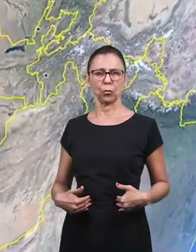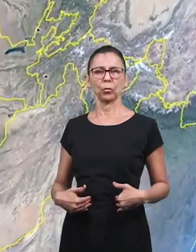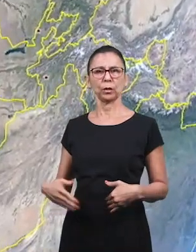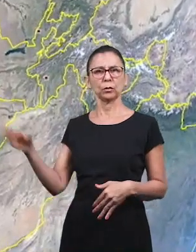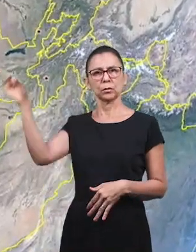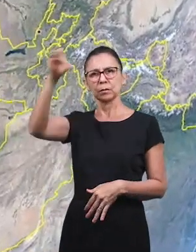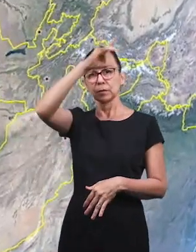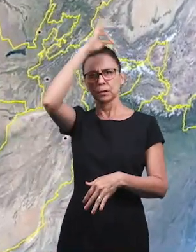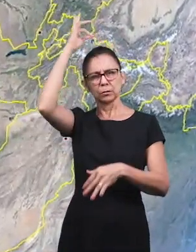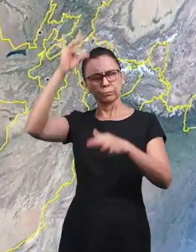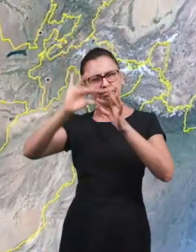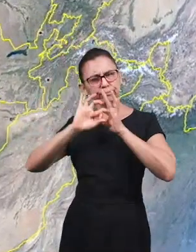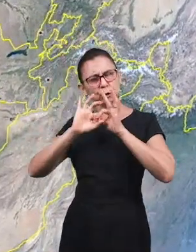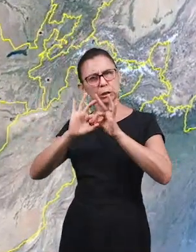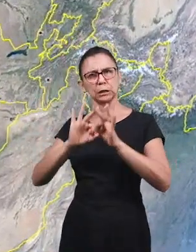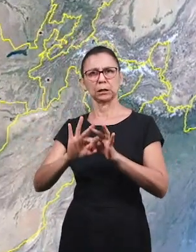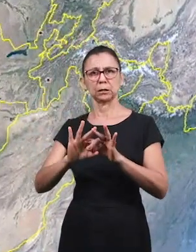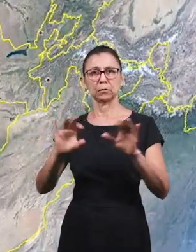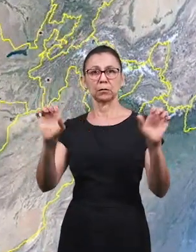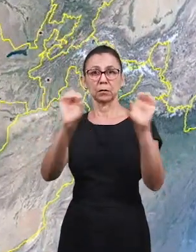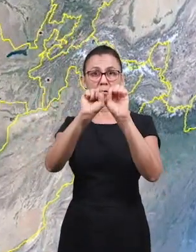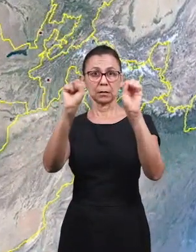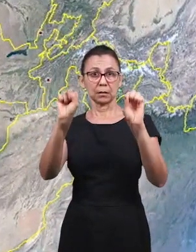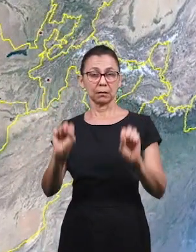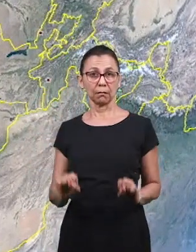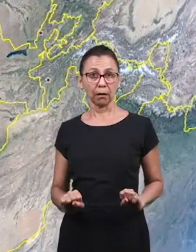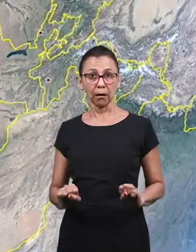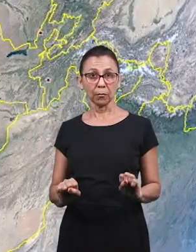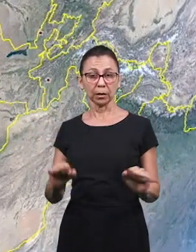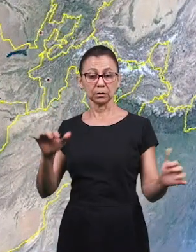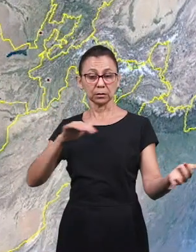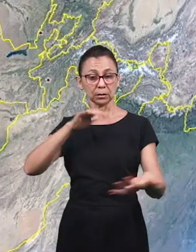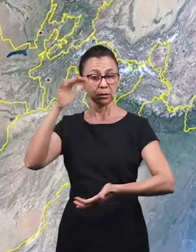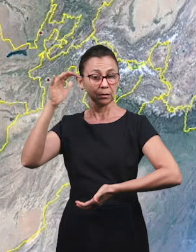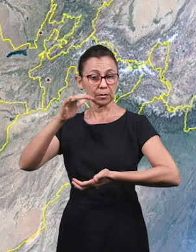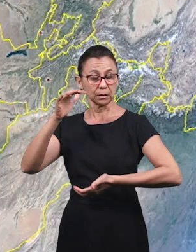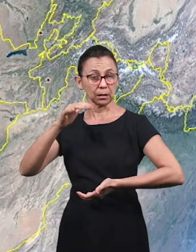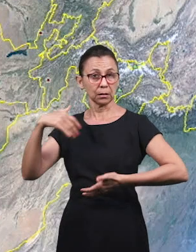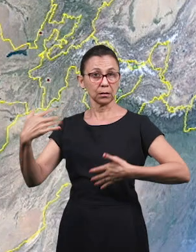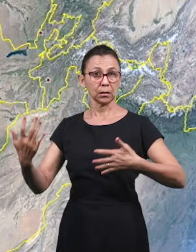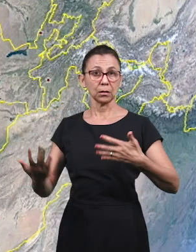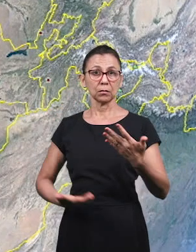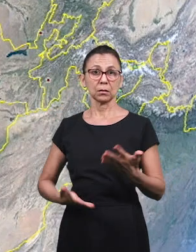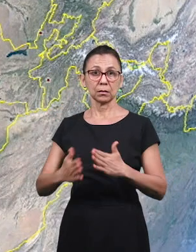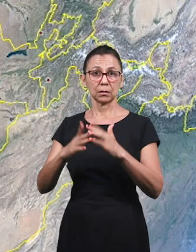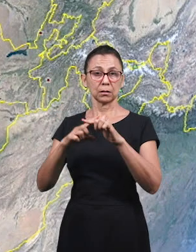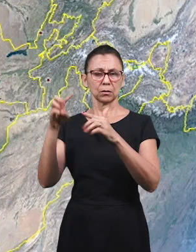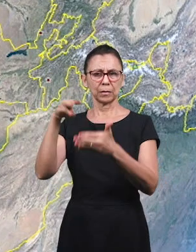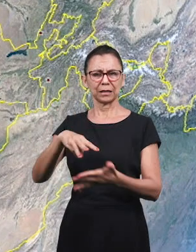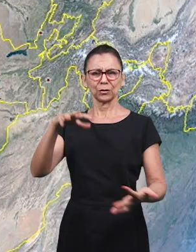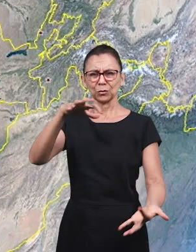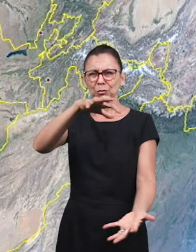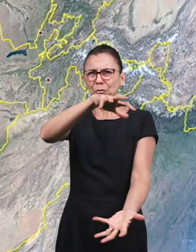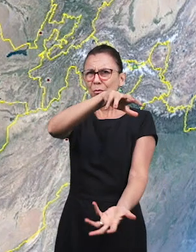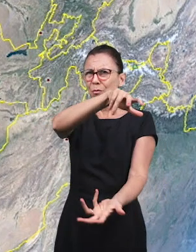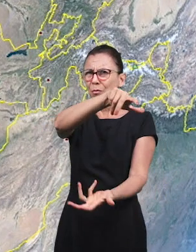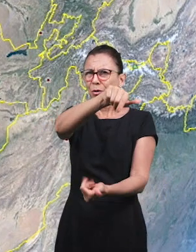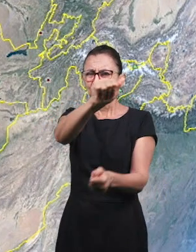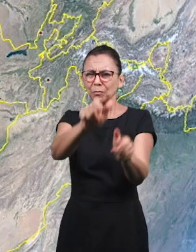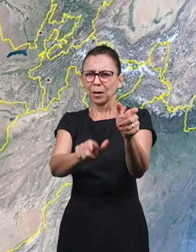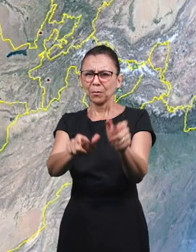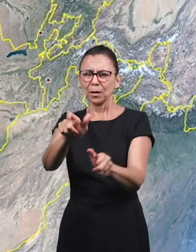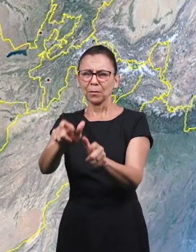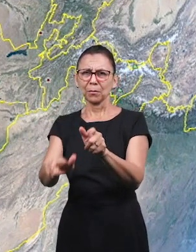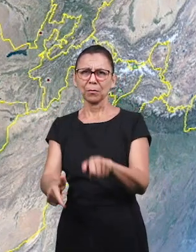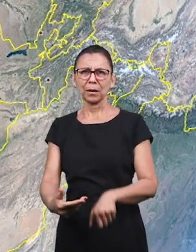un même esprit. À travers le système de transmission, les membres de l'Église chrétienne Maranatha de toute la planète